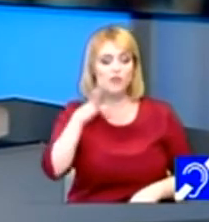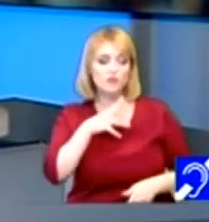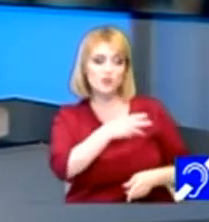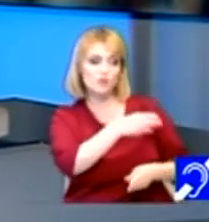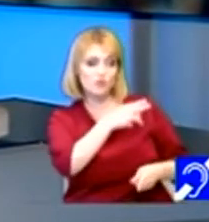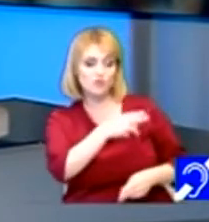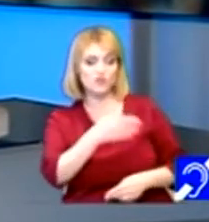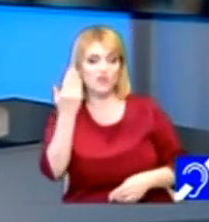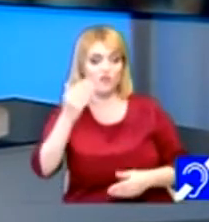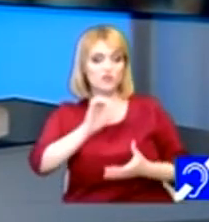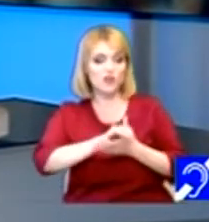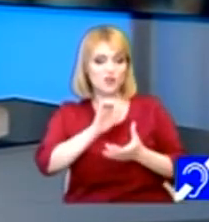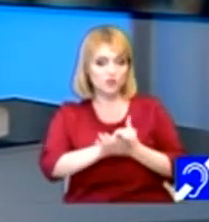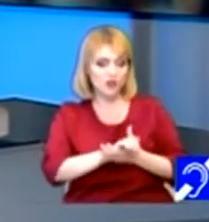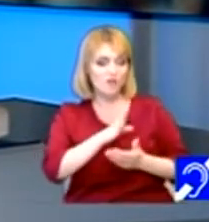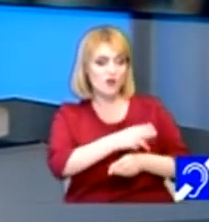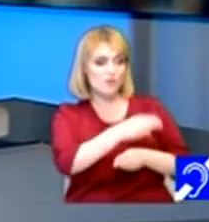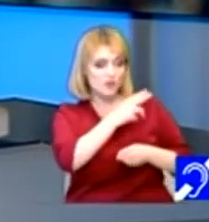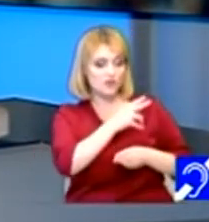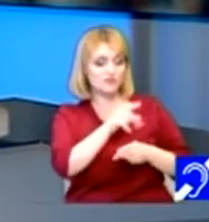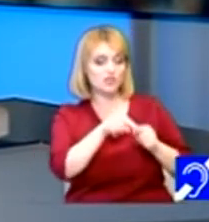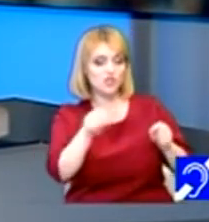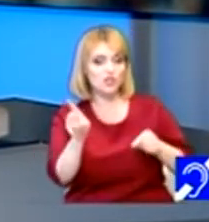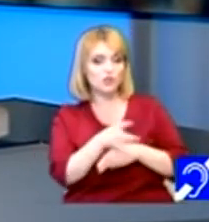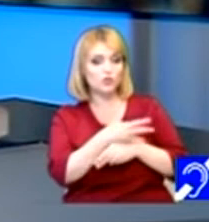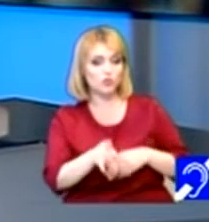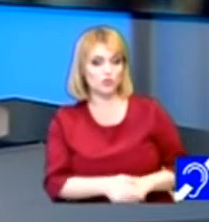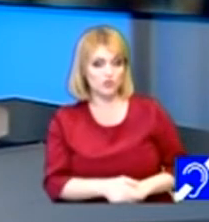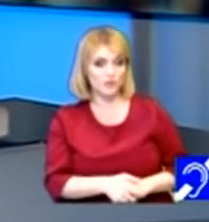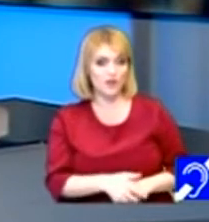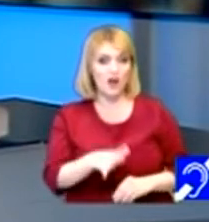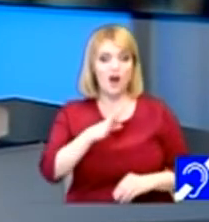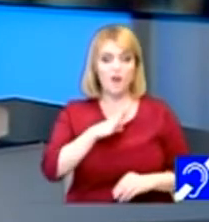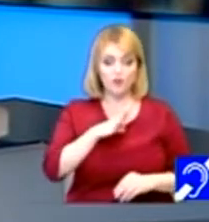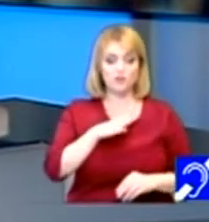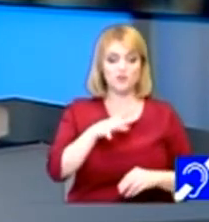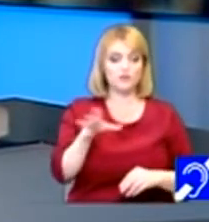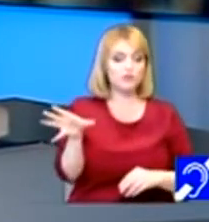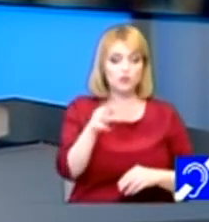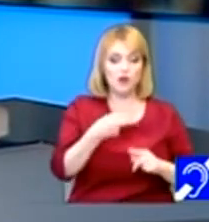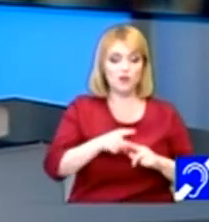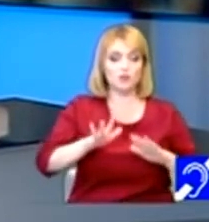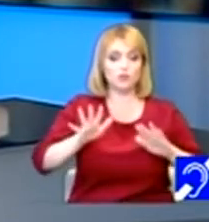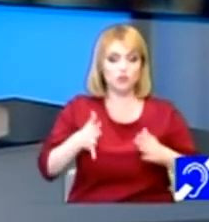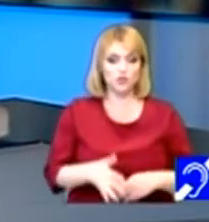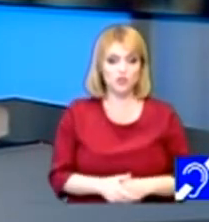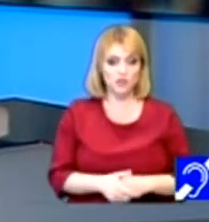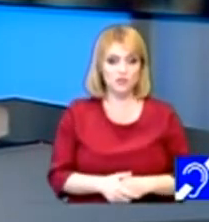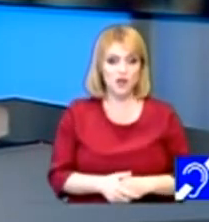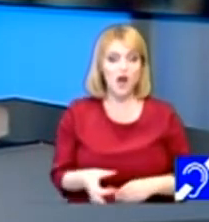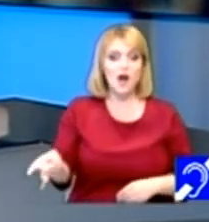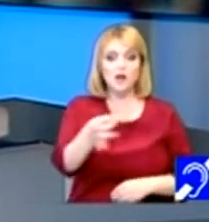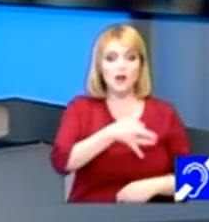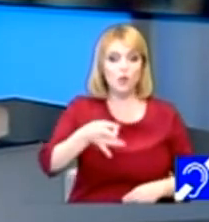său care a tras cu arma în miez de noapte fără să se asigure. Cei doi se aflau pe câmp pentru a vâna. Incidentul a avut loc în satul Cotiujeni din